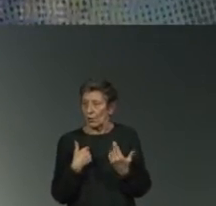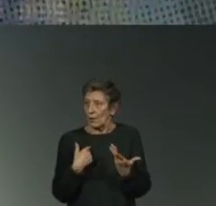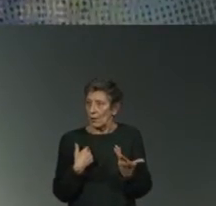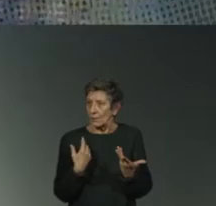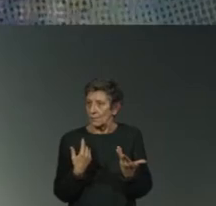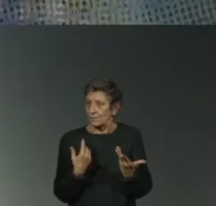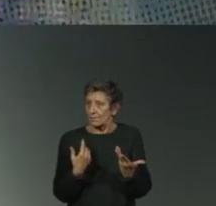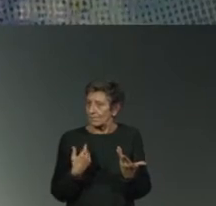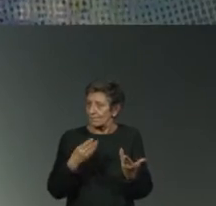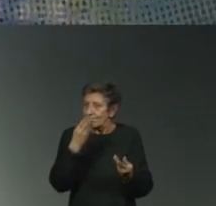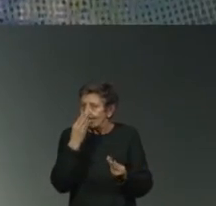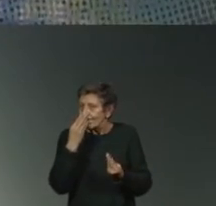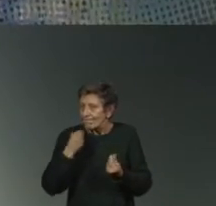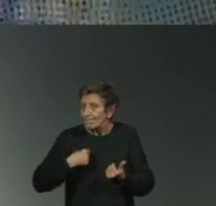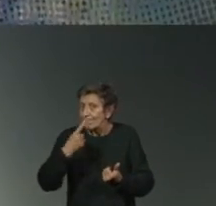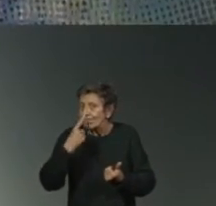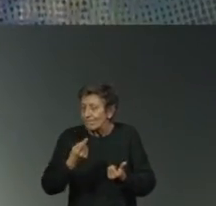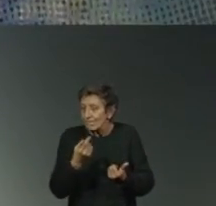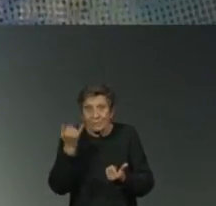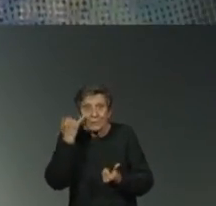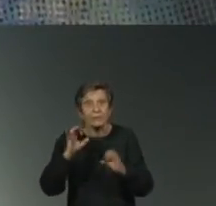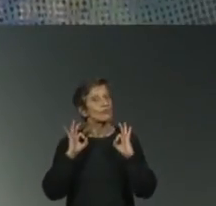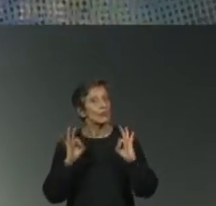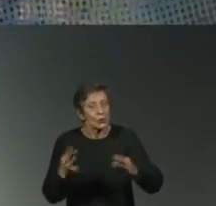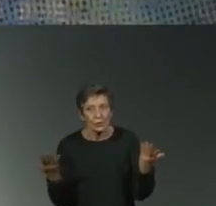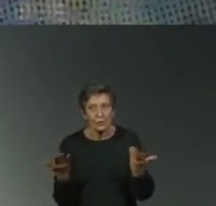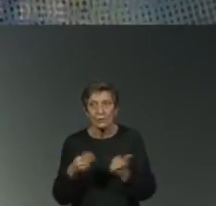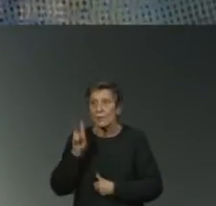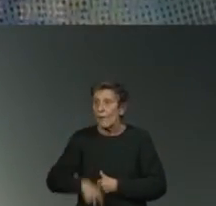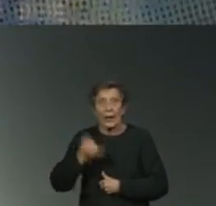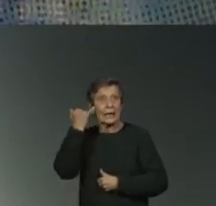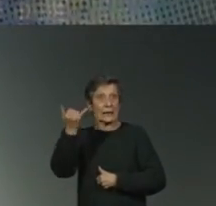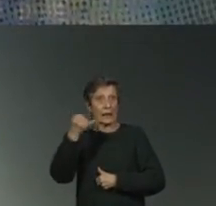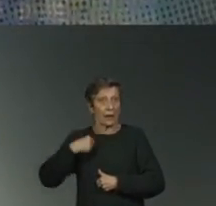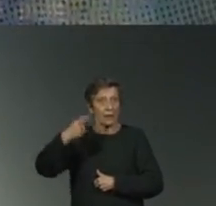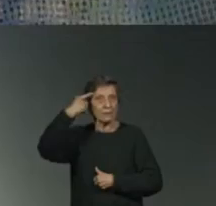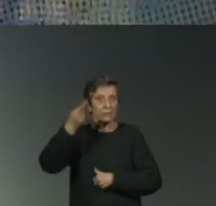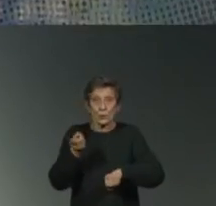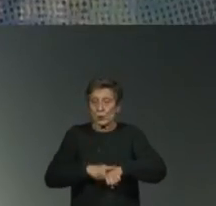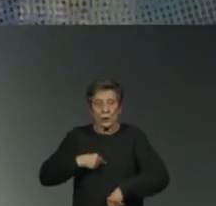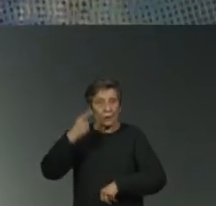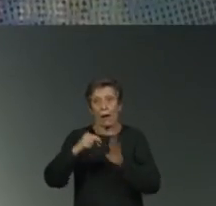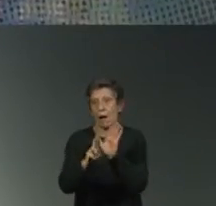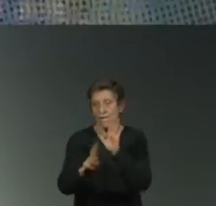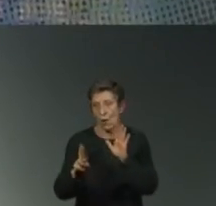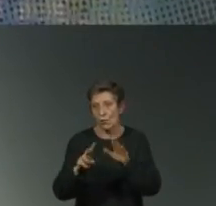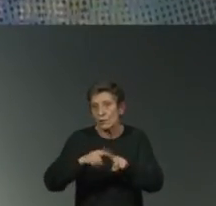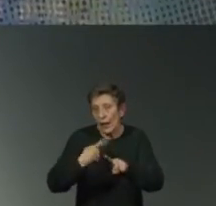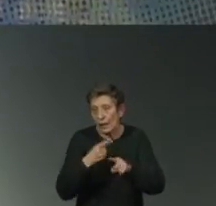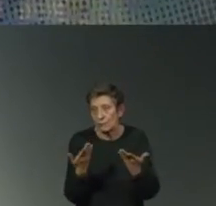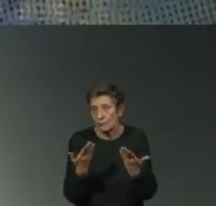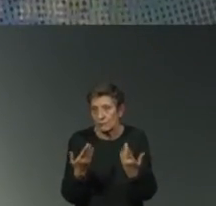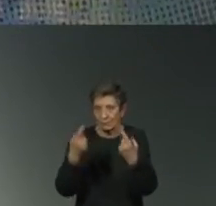que j'ai eue lorsque cette idée m'est venue. Évidemment, j'ai eu ces références qui me sont apparues immédiatement. Mais après, c'est vraiment une